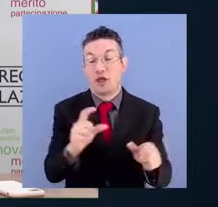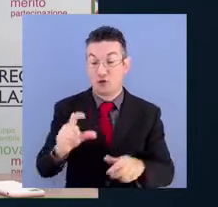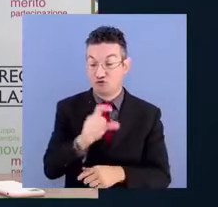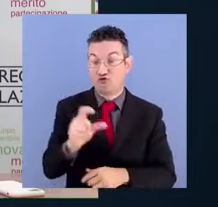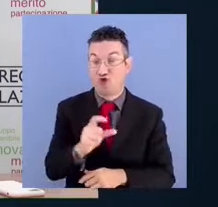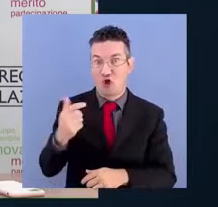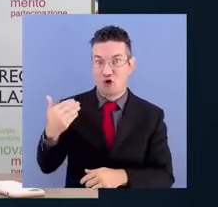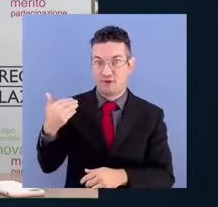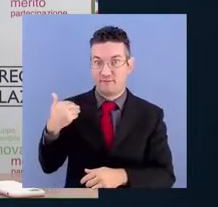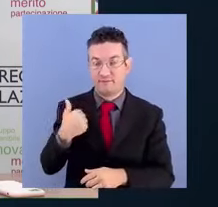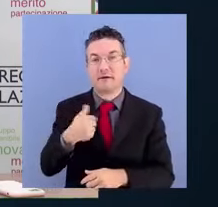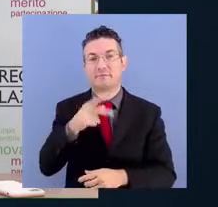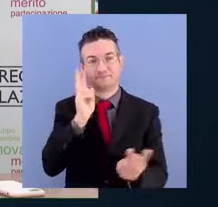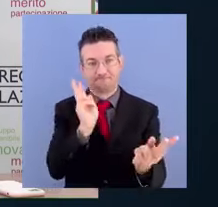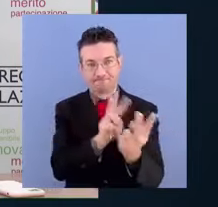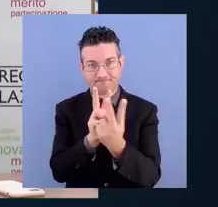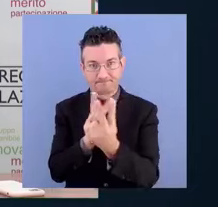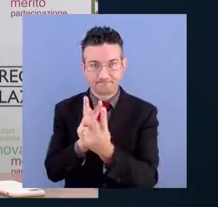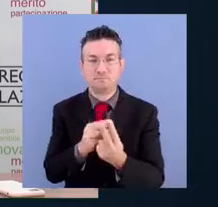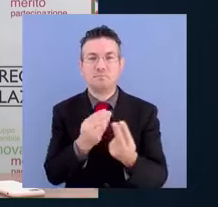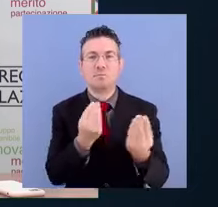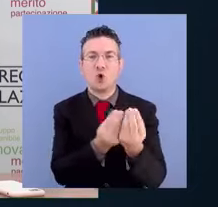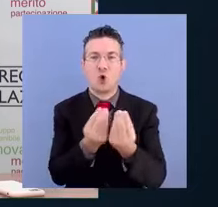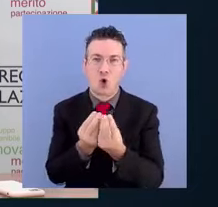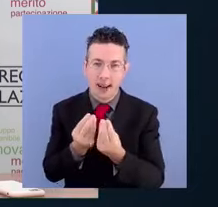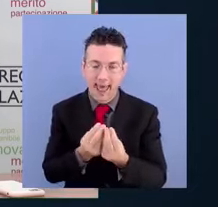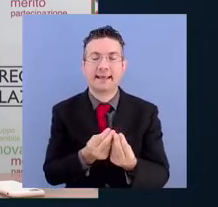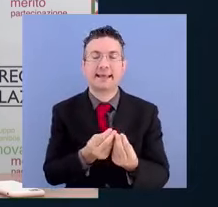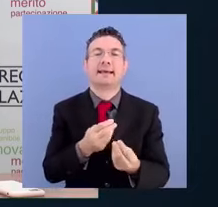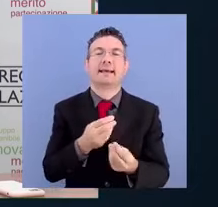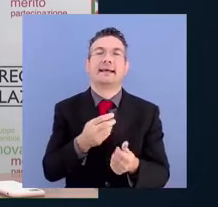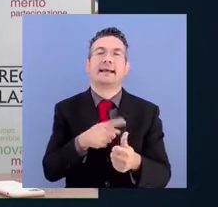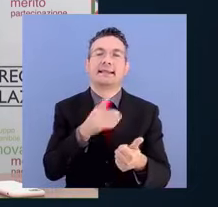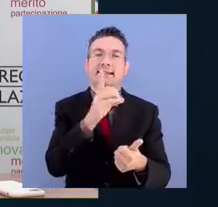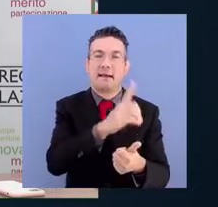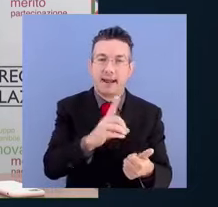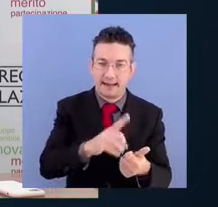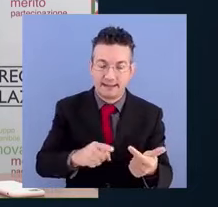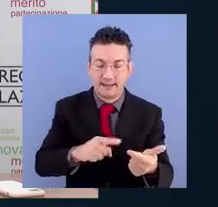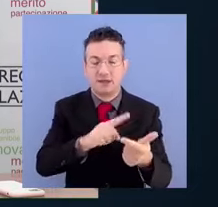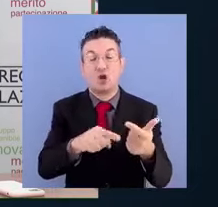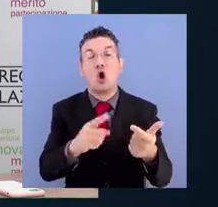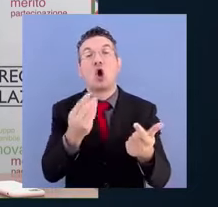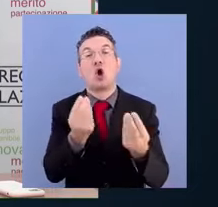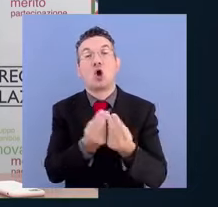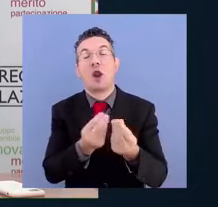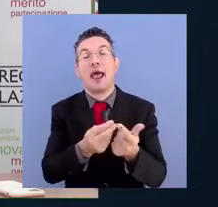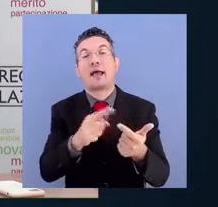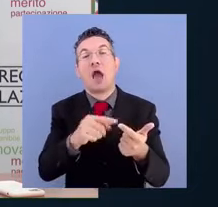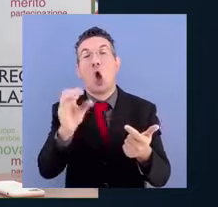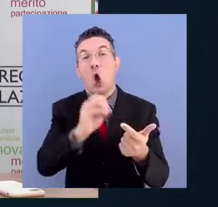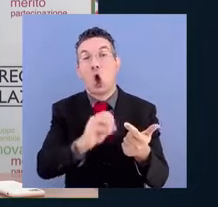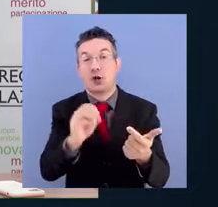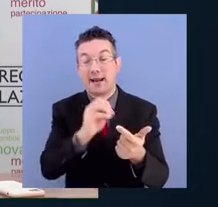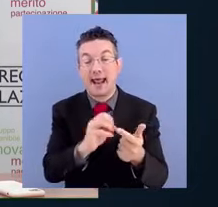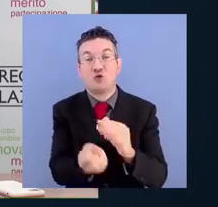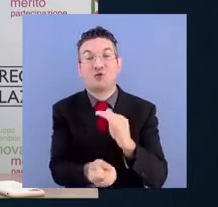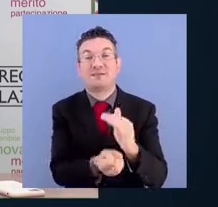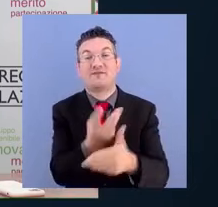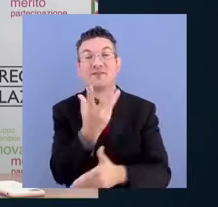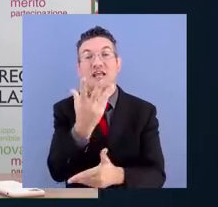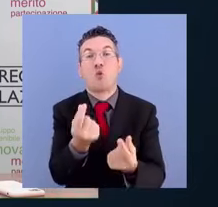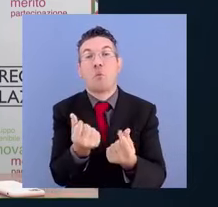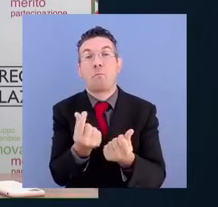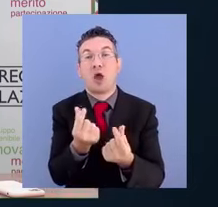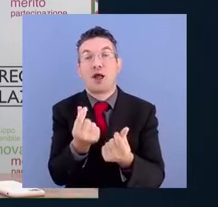siamo incontrati anche con i miei colleghi sia di berardino sia il collega ornelli dello sviluppo economico